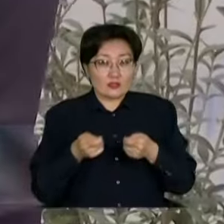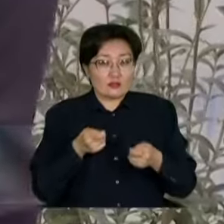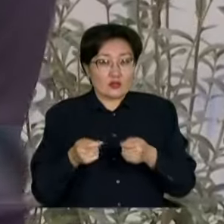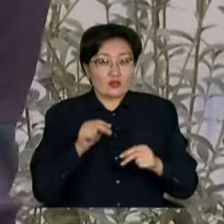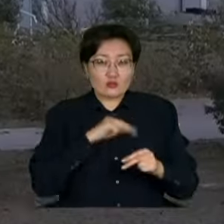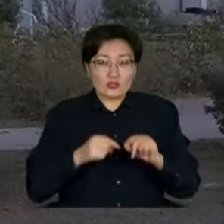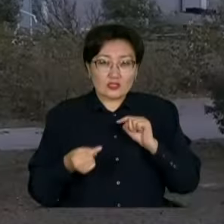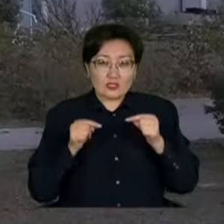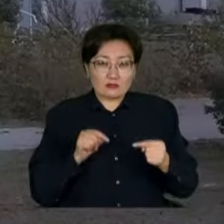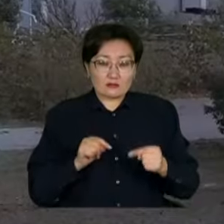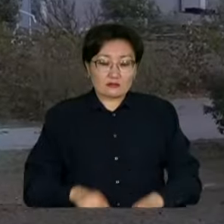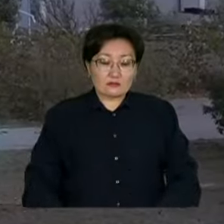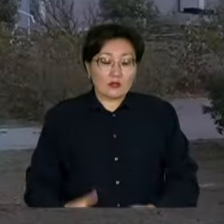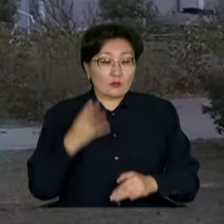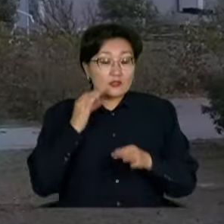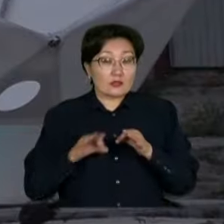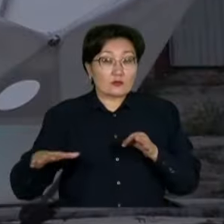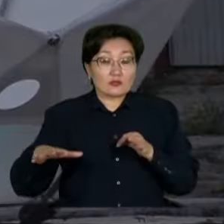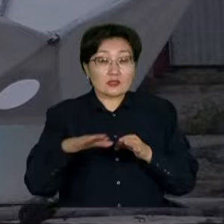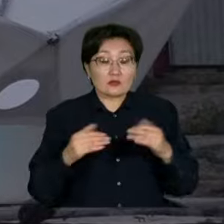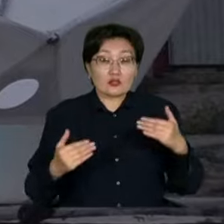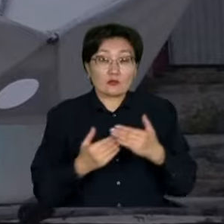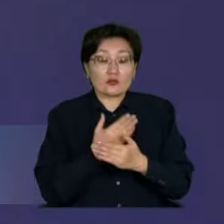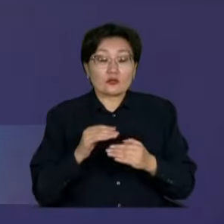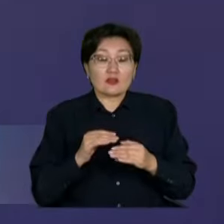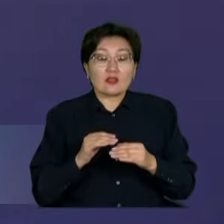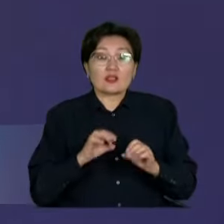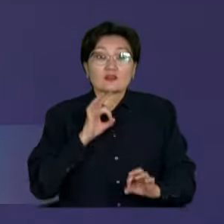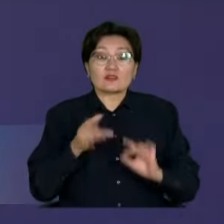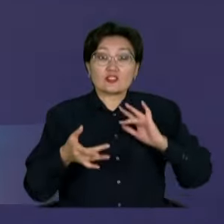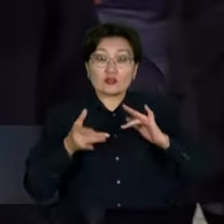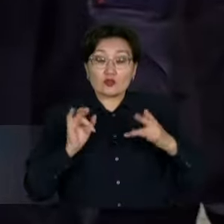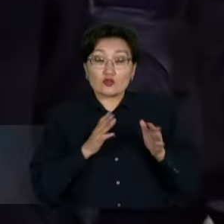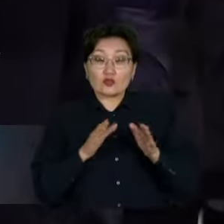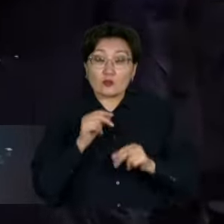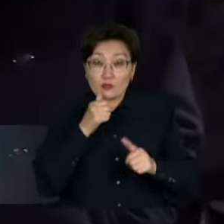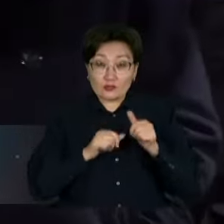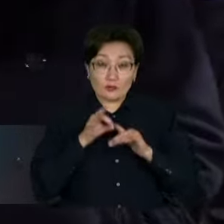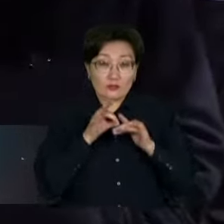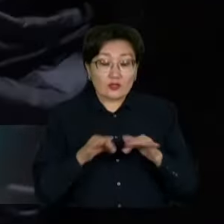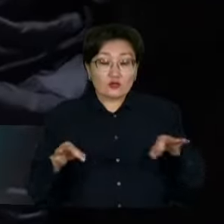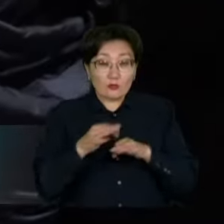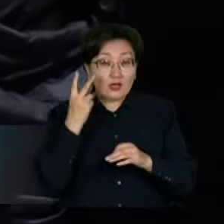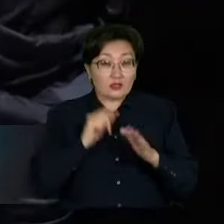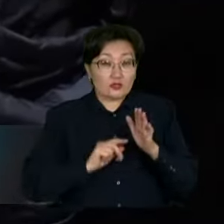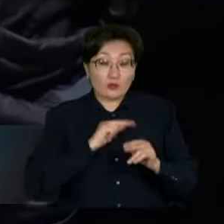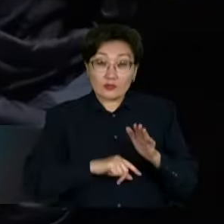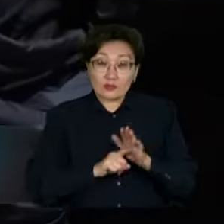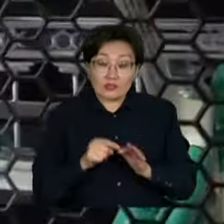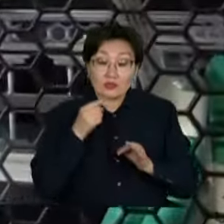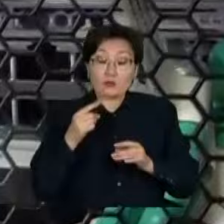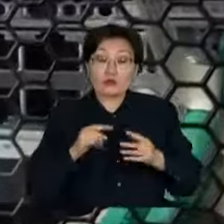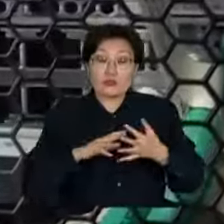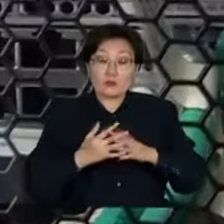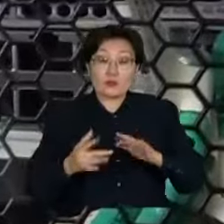наразы. Алматы облысында жаңа спутниктік жүйе сынақтан өткізілді. Жоба қашан іске қосылады? Бұл Шалғай